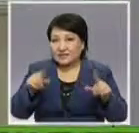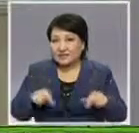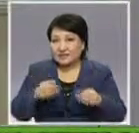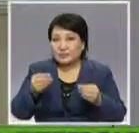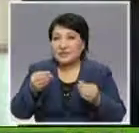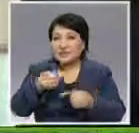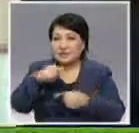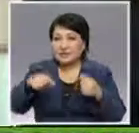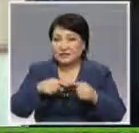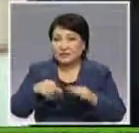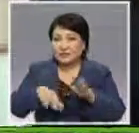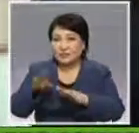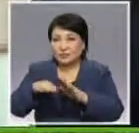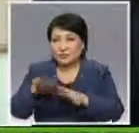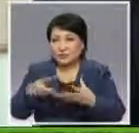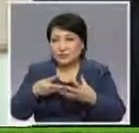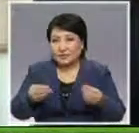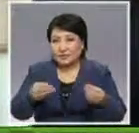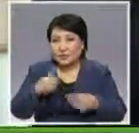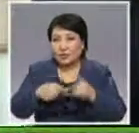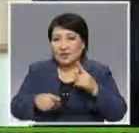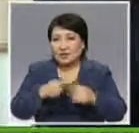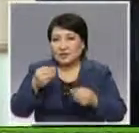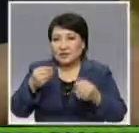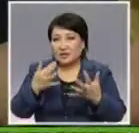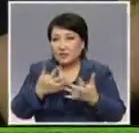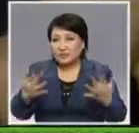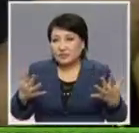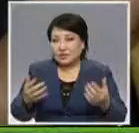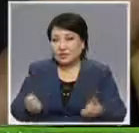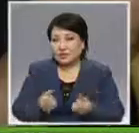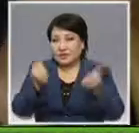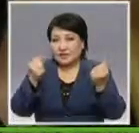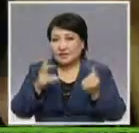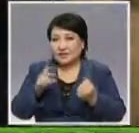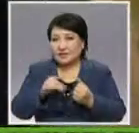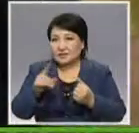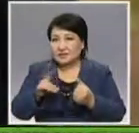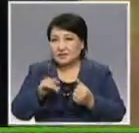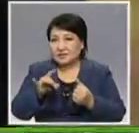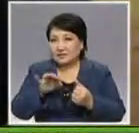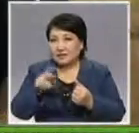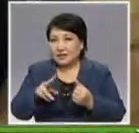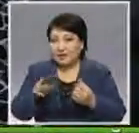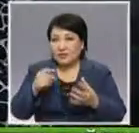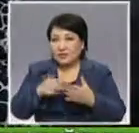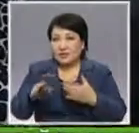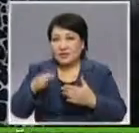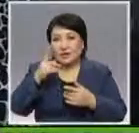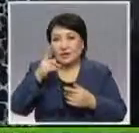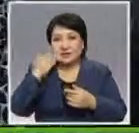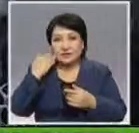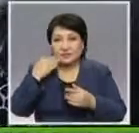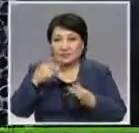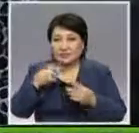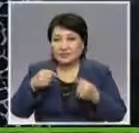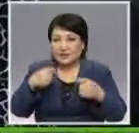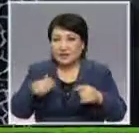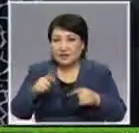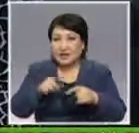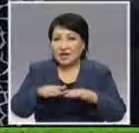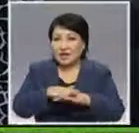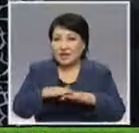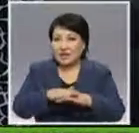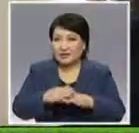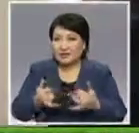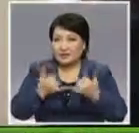септігін тигізбек. Отандық өнімді құптайтын Назира тауарын қол жетінді бағамен сатуға ұйғарған. Ой тек пайдаға кенелу емес, халық игілігіне арналған